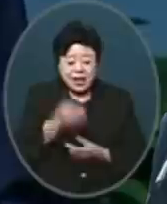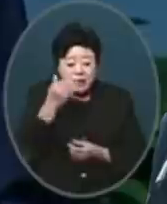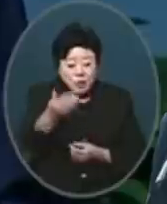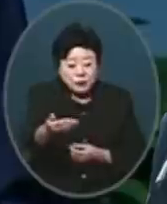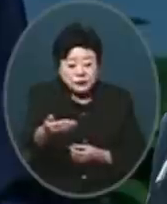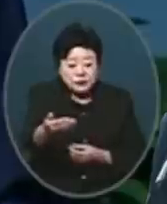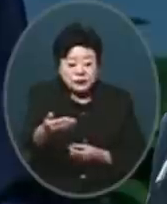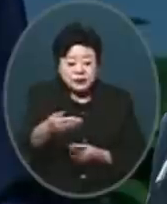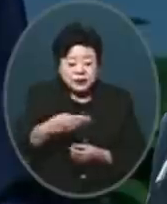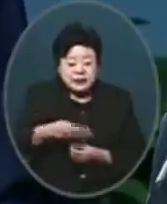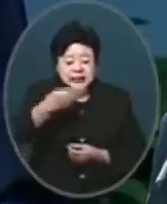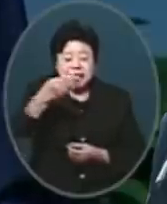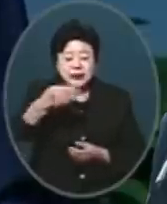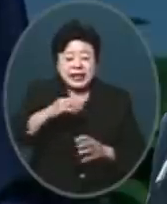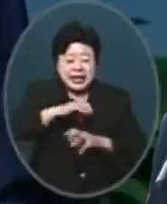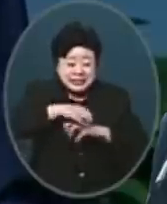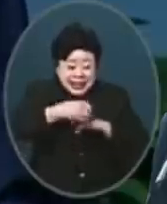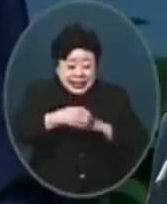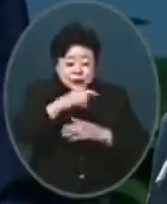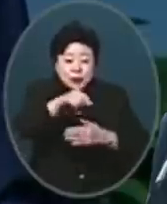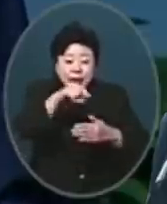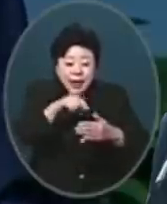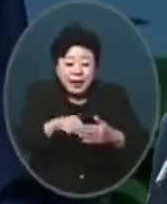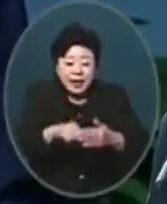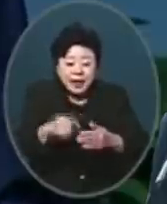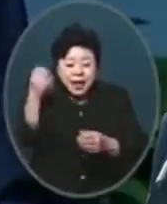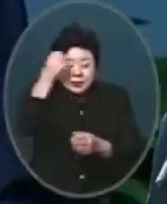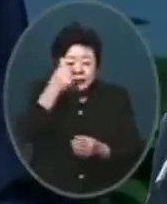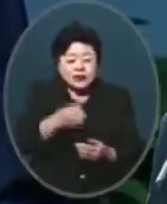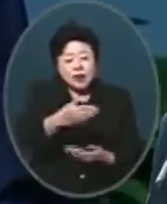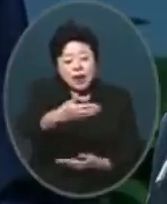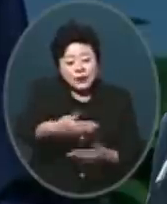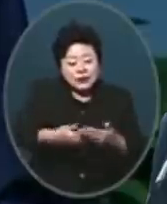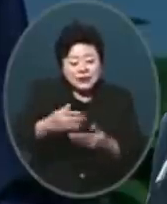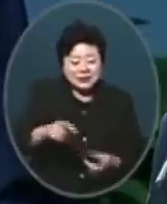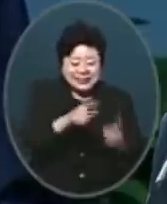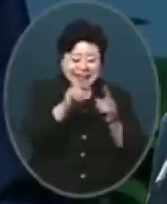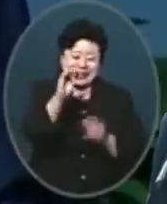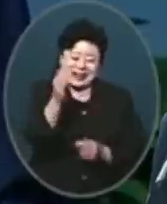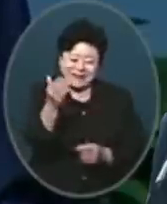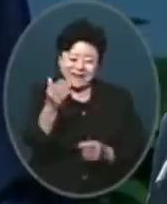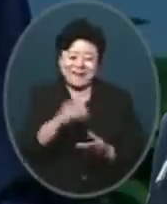여러분은 4차원의 세계 속에 성령과 교제하면서 살게 되고